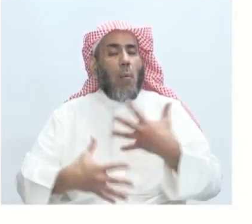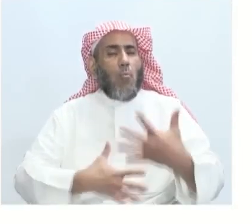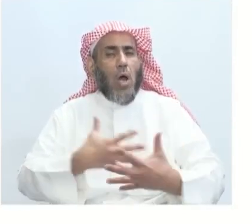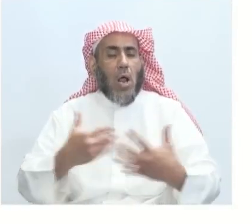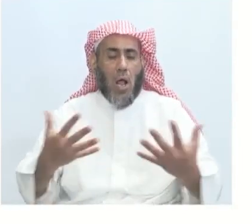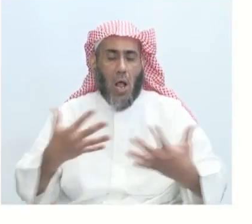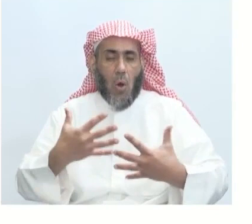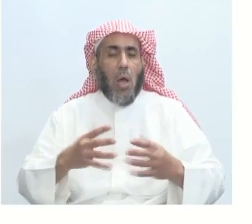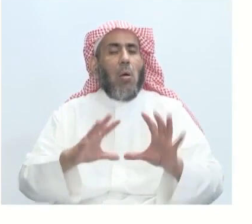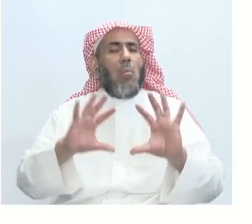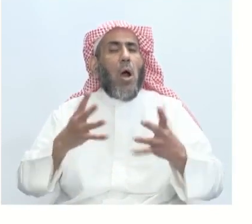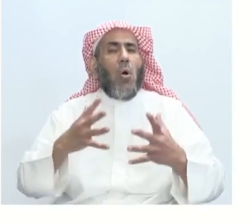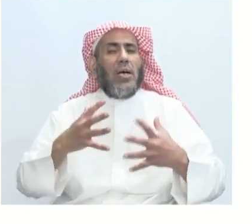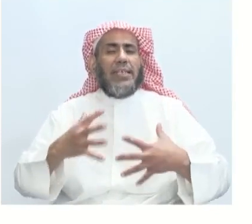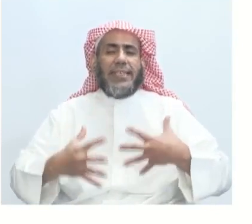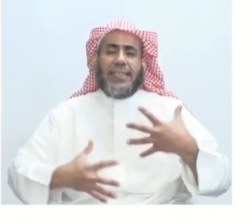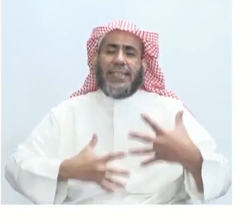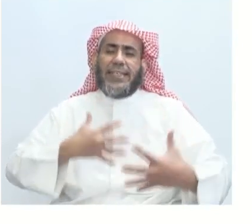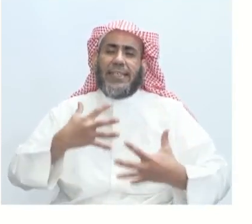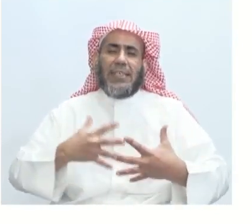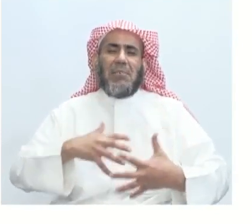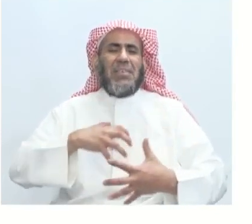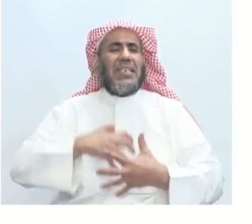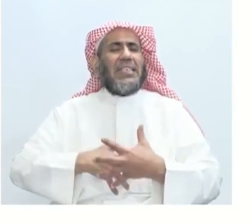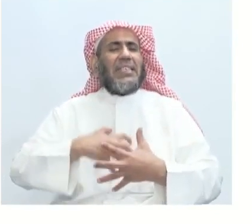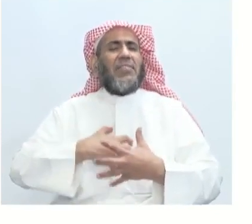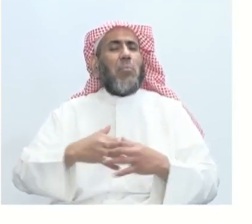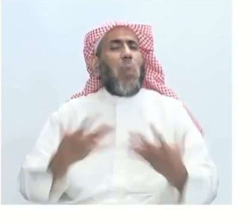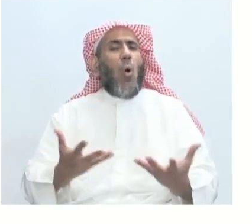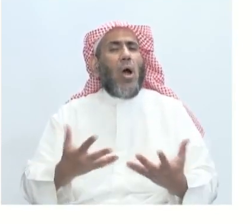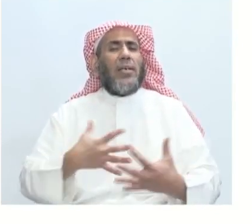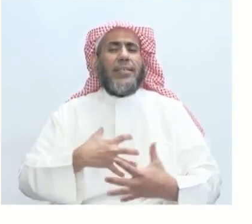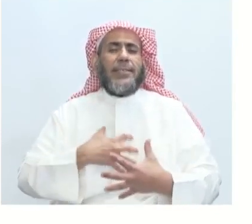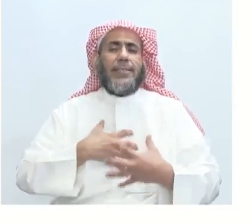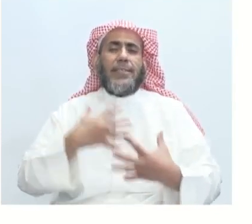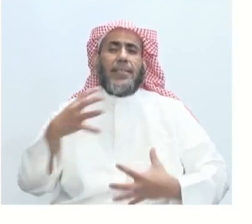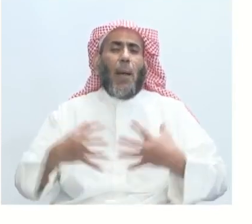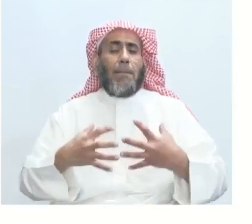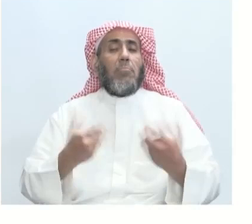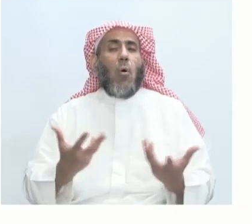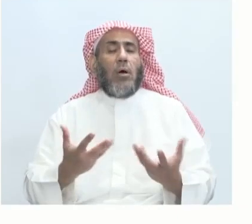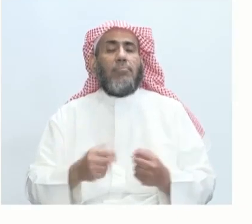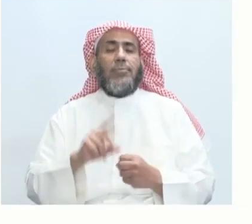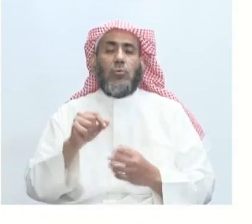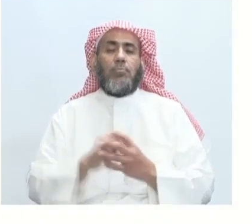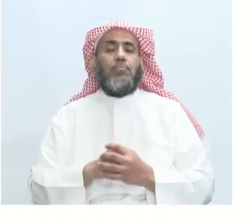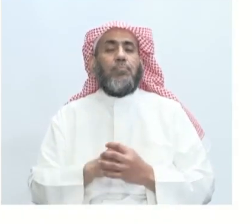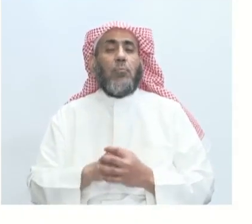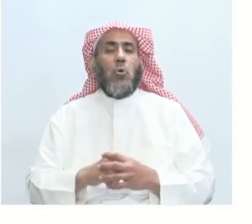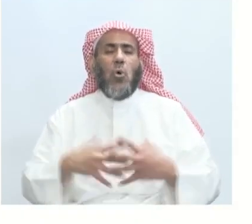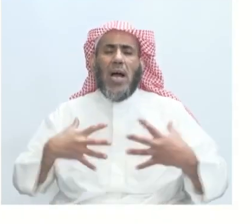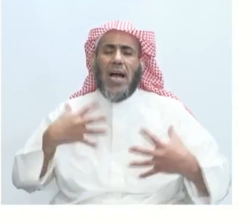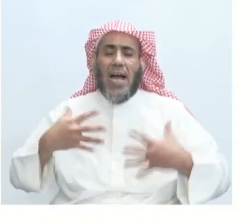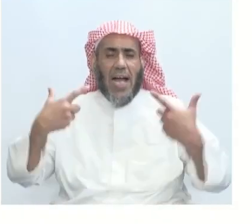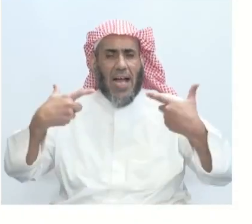الطلاب ما هو الاضطراب النفسي احسنتم هو